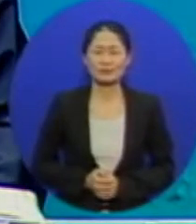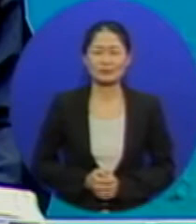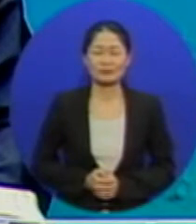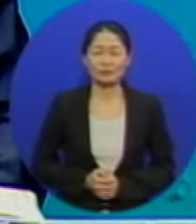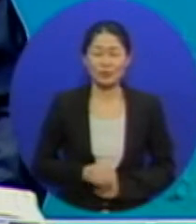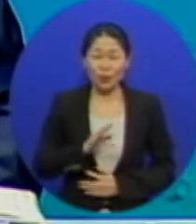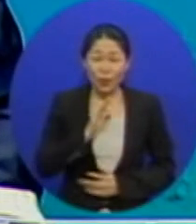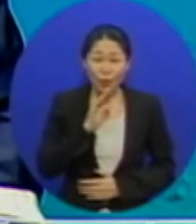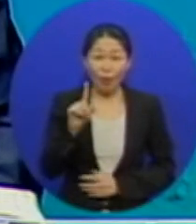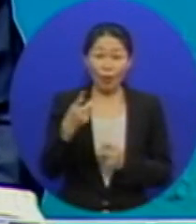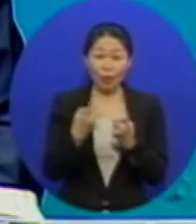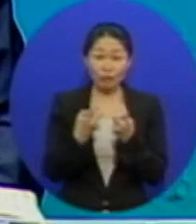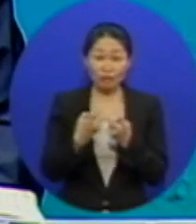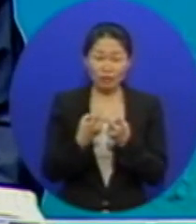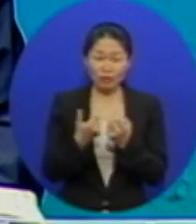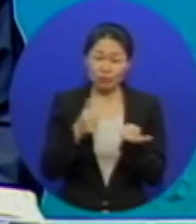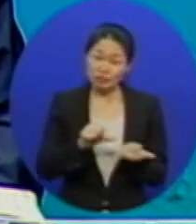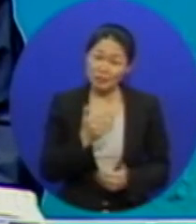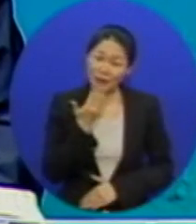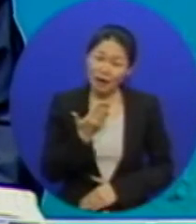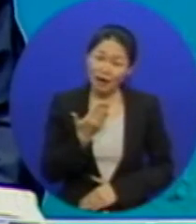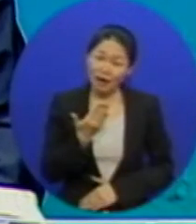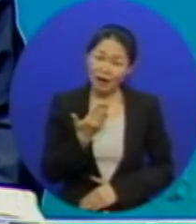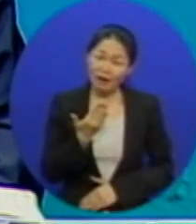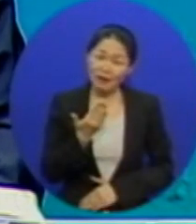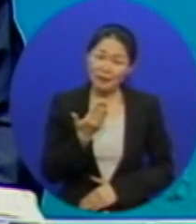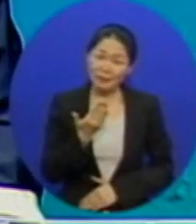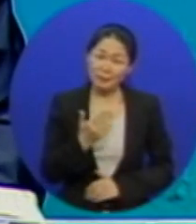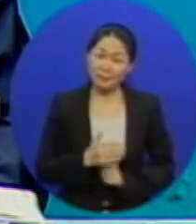내가 어 정말 어떻게 그렇게 죽을 수 있을까